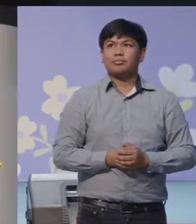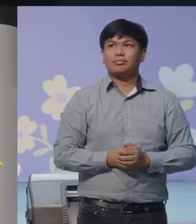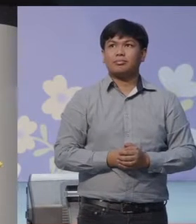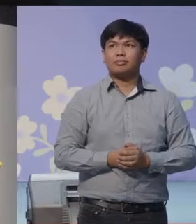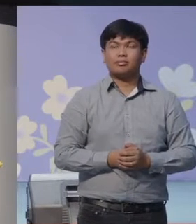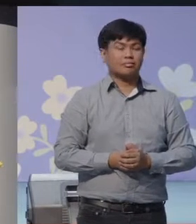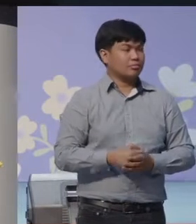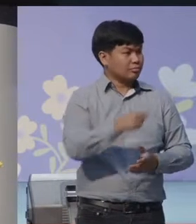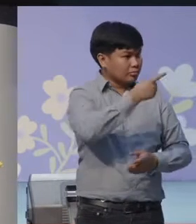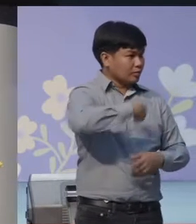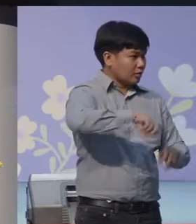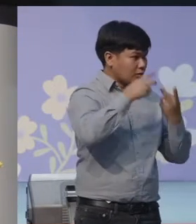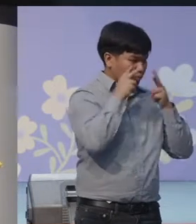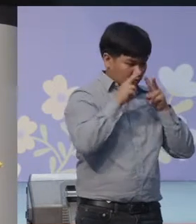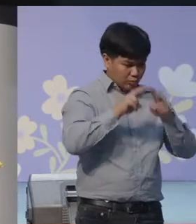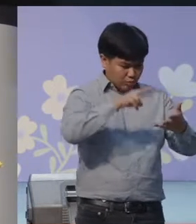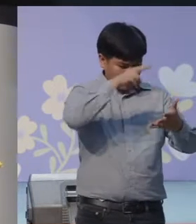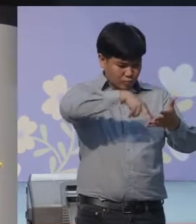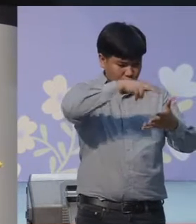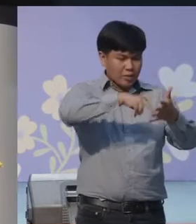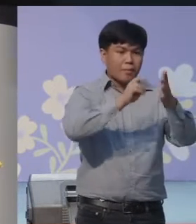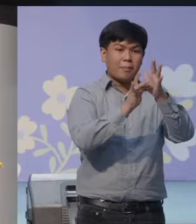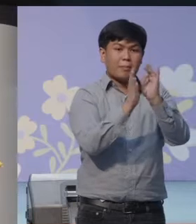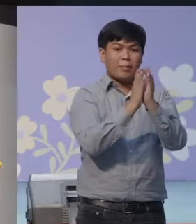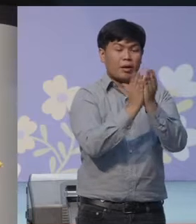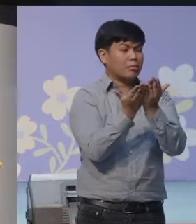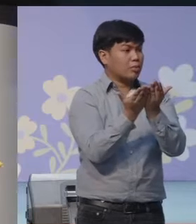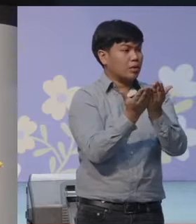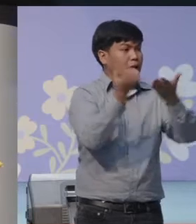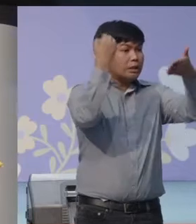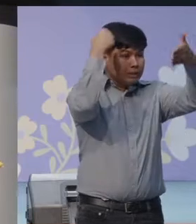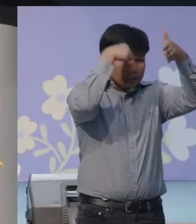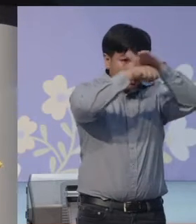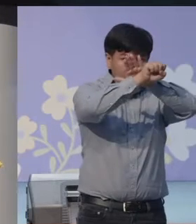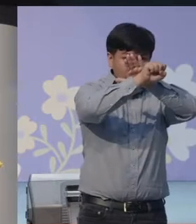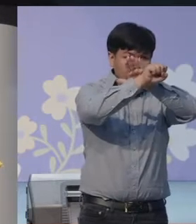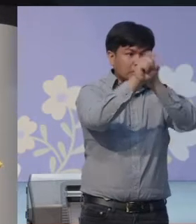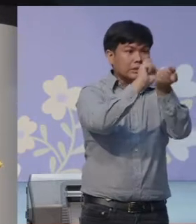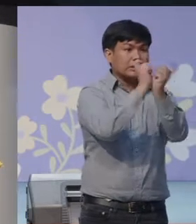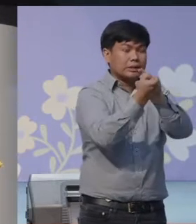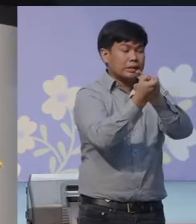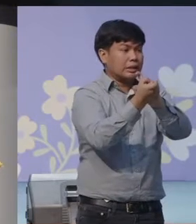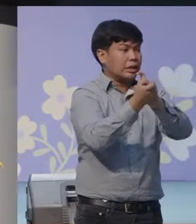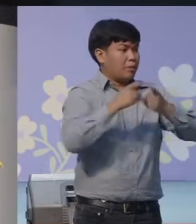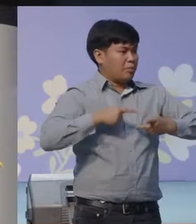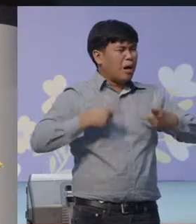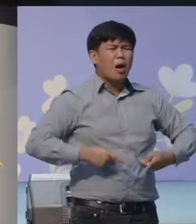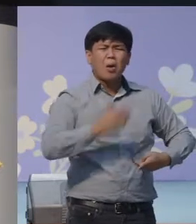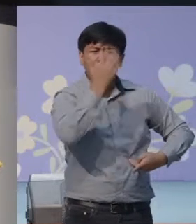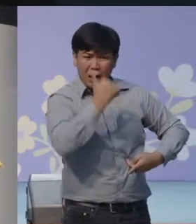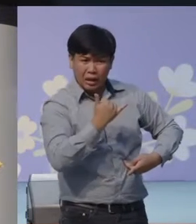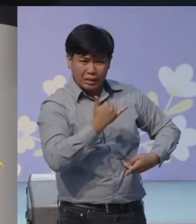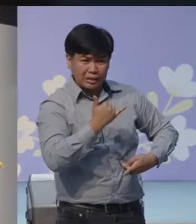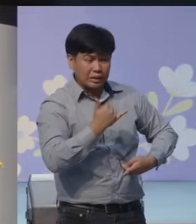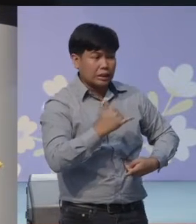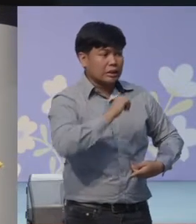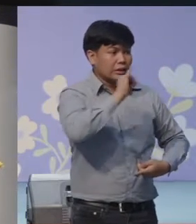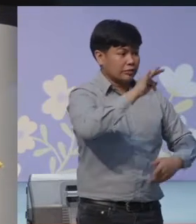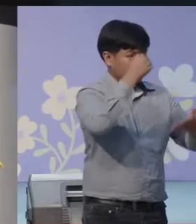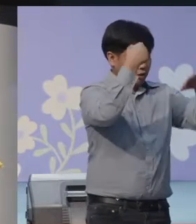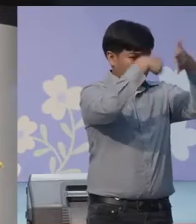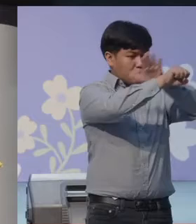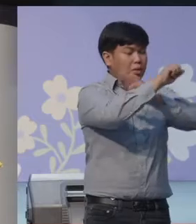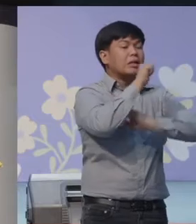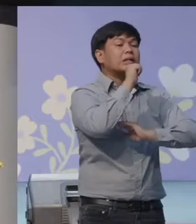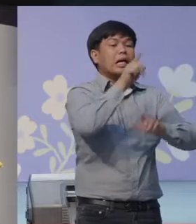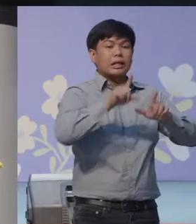At makikita niyo rin naman, kaya naging pari si Samuel. Hindi naman pwedeng maging pari ang isang tao kung hindi